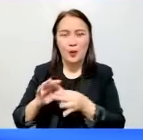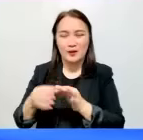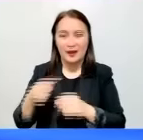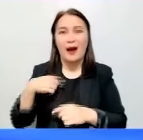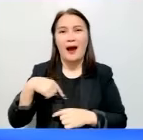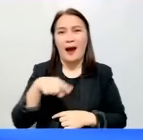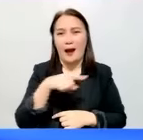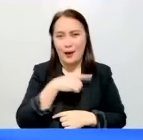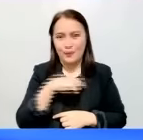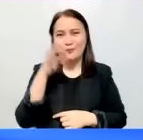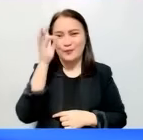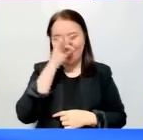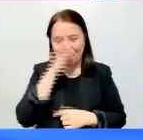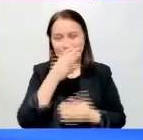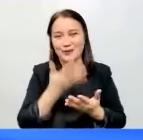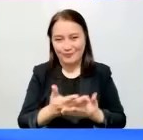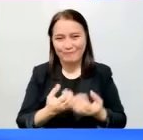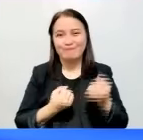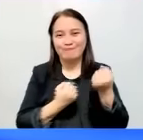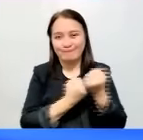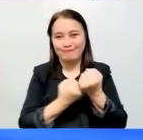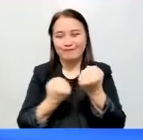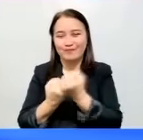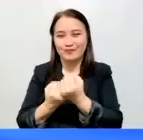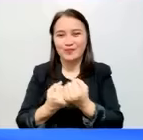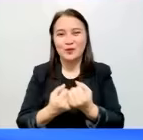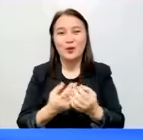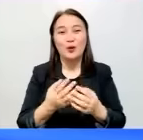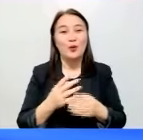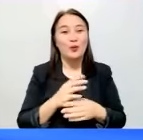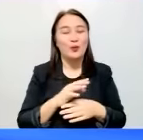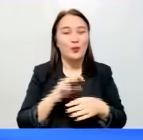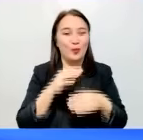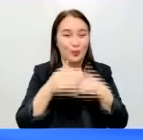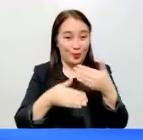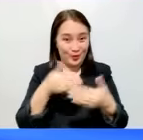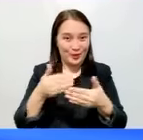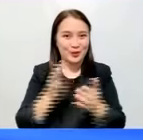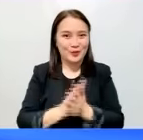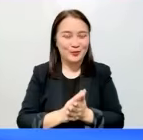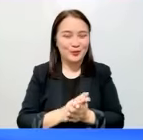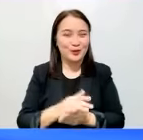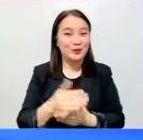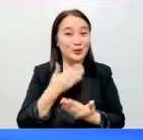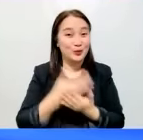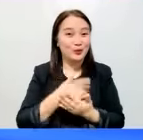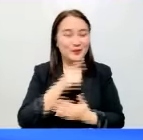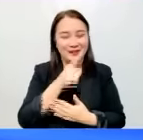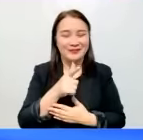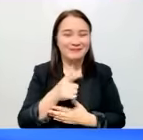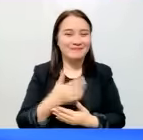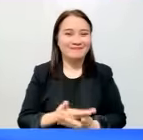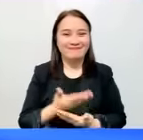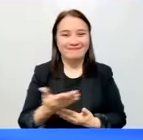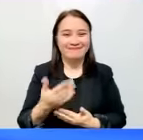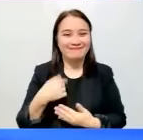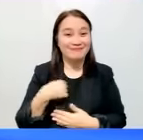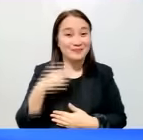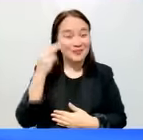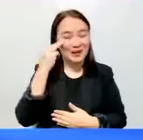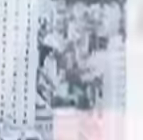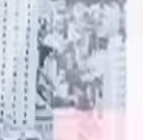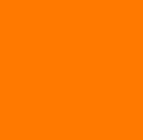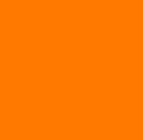Pinoy during this whole process. Good luck, EJ. At yan ang mga pandiin ng sports news today. It's your sports Tito Mike Reyes. Peace and